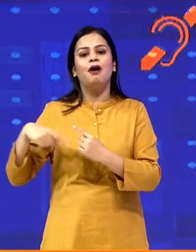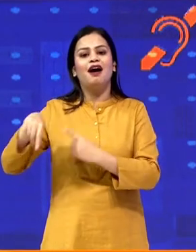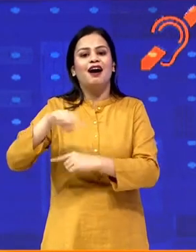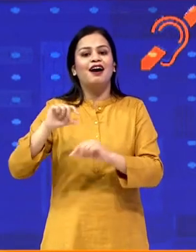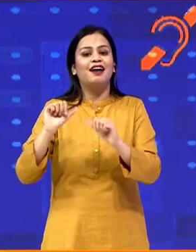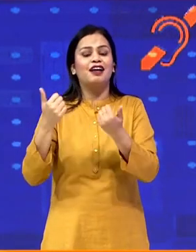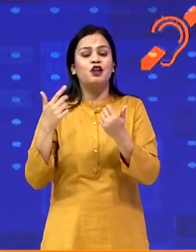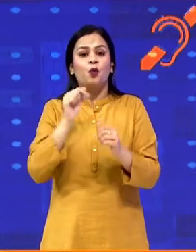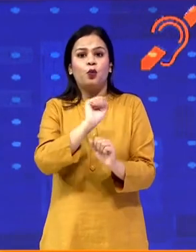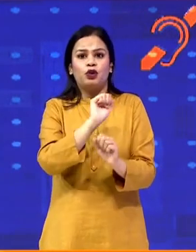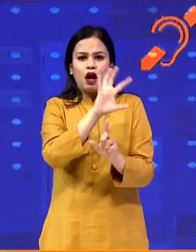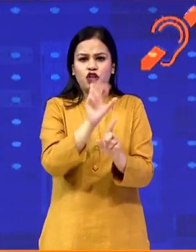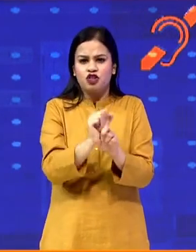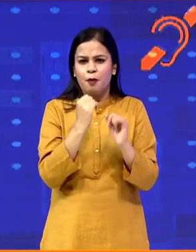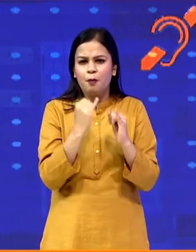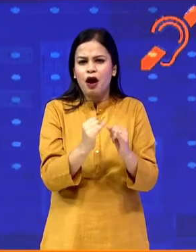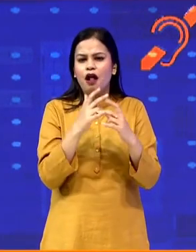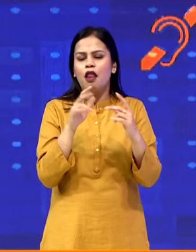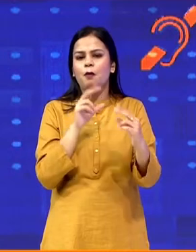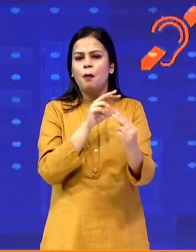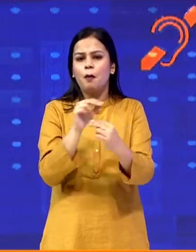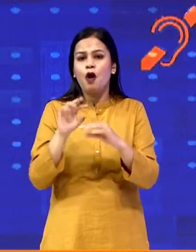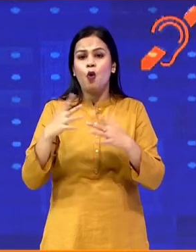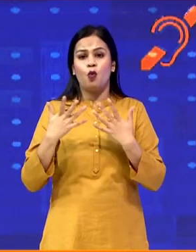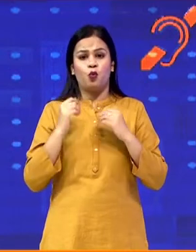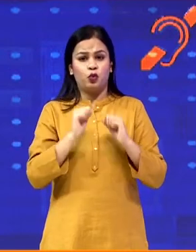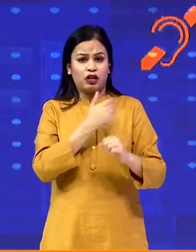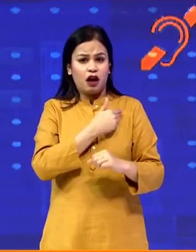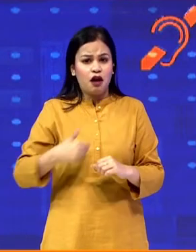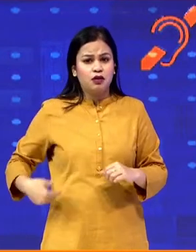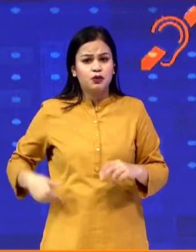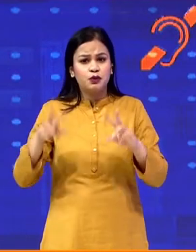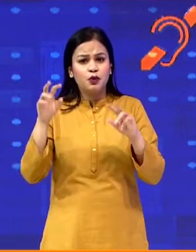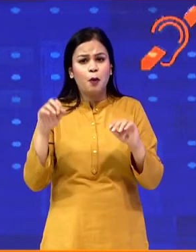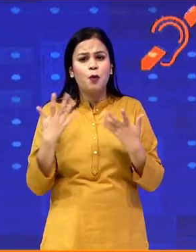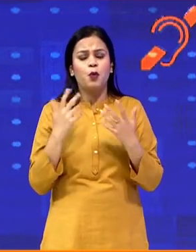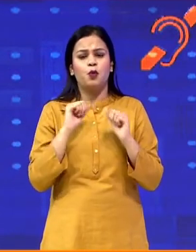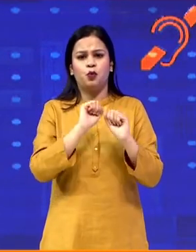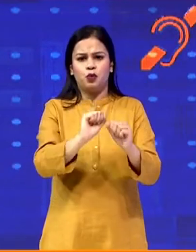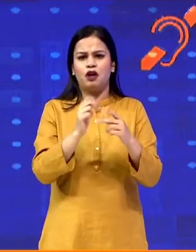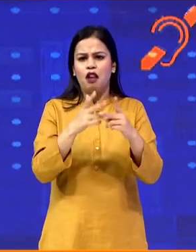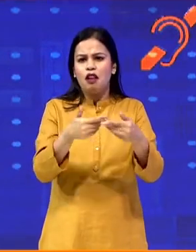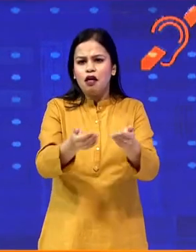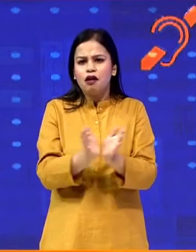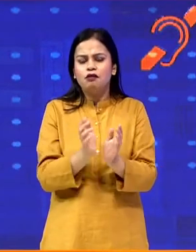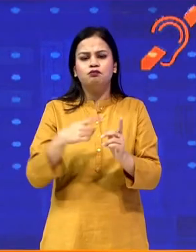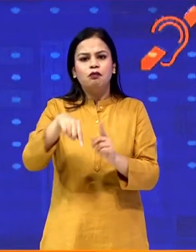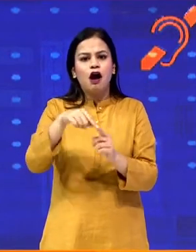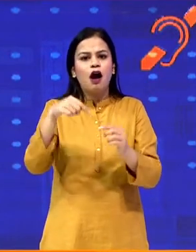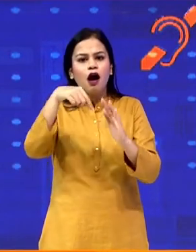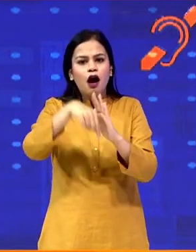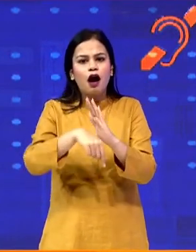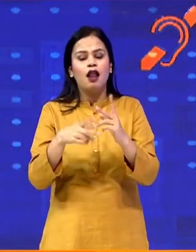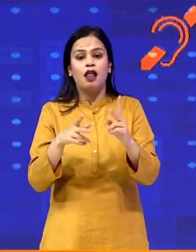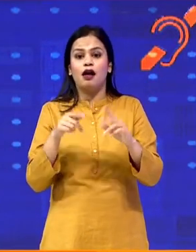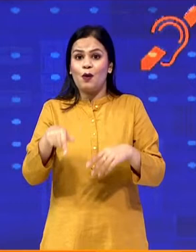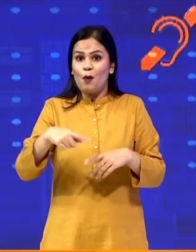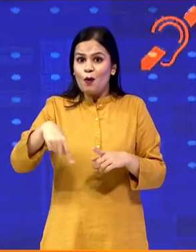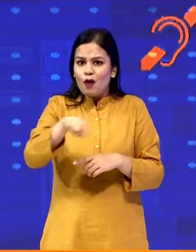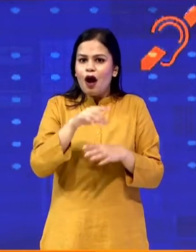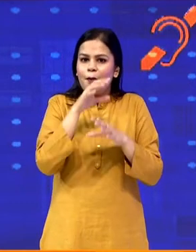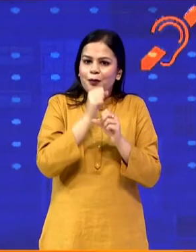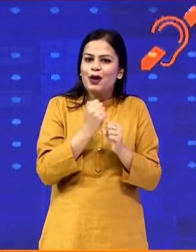के बड़े में और कलर के बड़े में वहां के कास्ट उनके बड़े में उनके कम्युनलिज्म के बड़े में तो यह हमारी अंदरुनी चीज